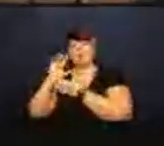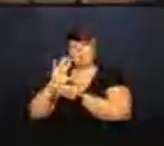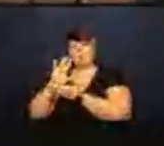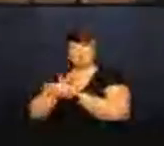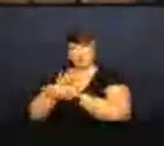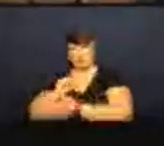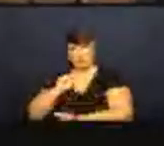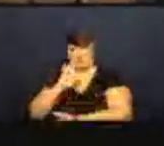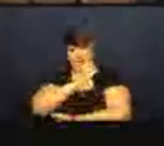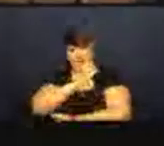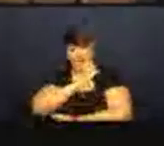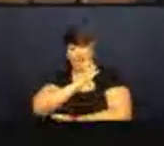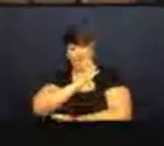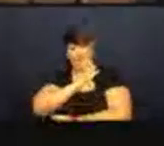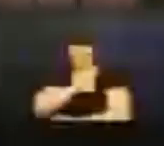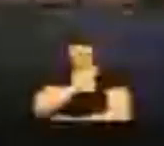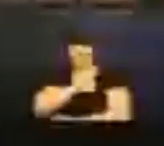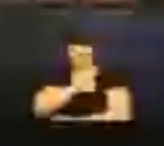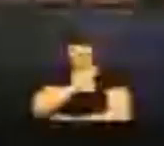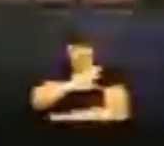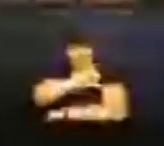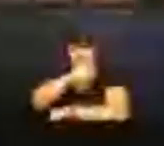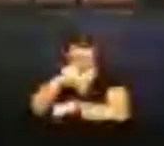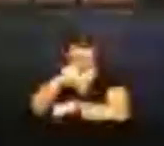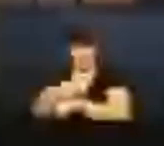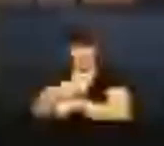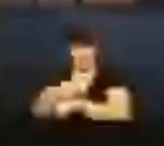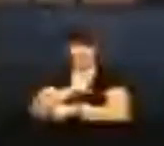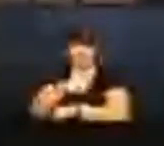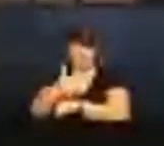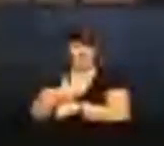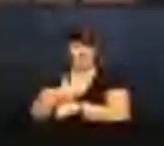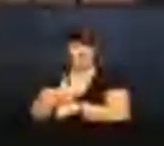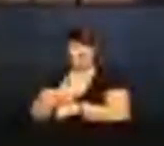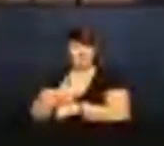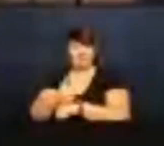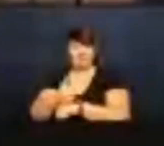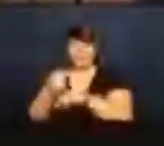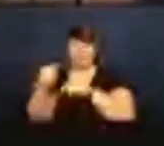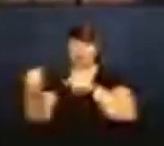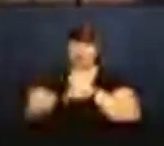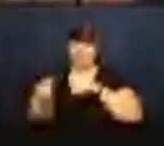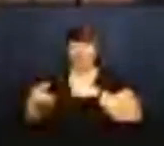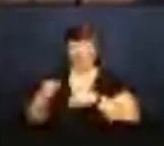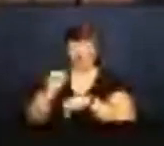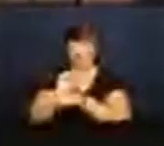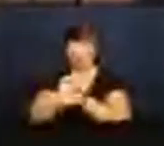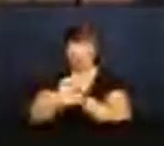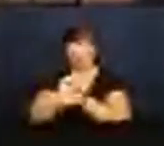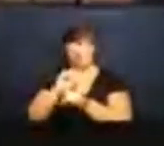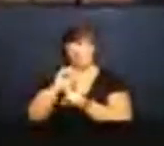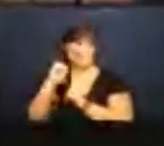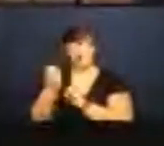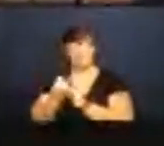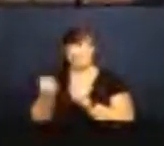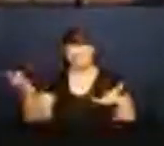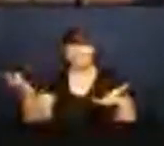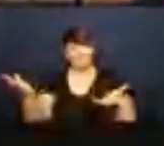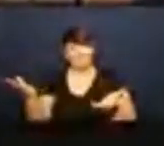Kwa sababu tunaona kuwa hapa mzigo utakuwa kwa wafanyakazi wetu ambao wanafanya kazi katika mashule